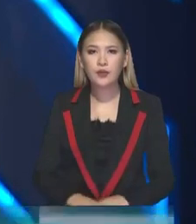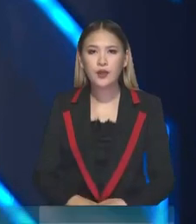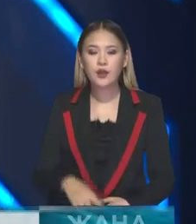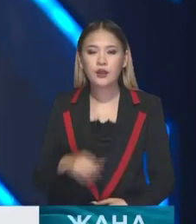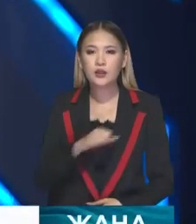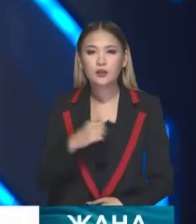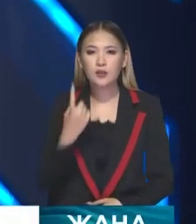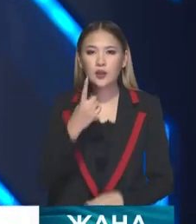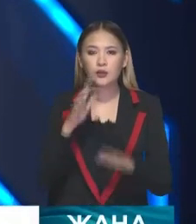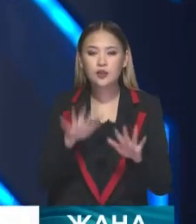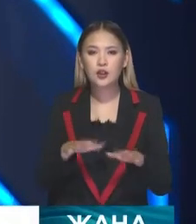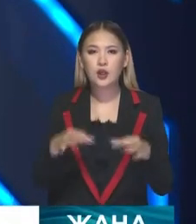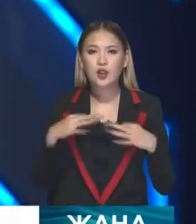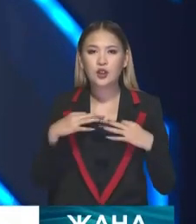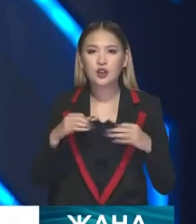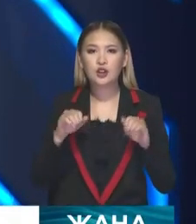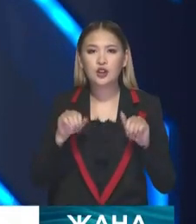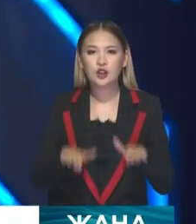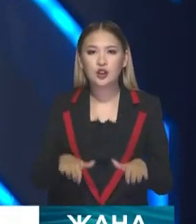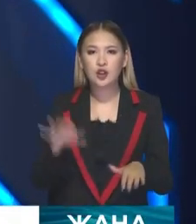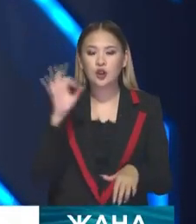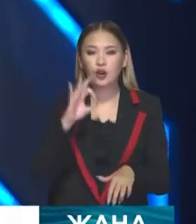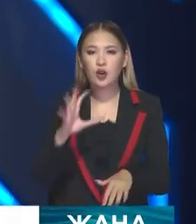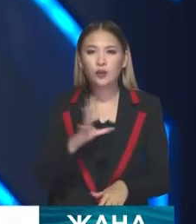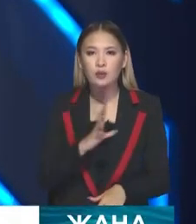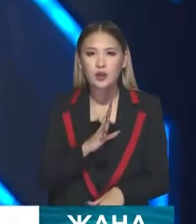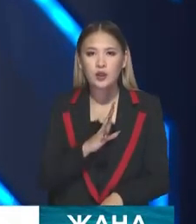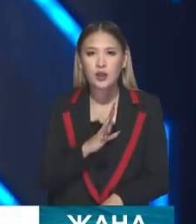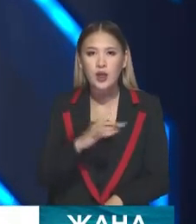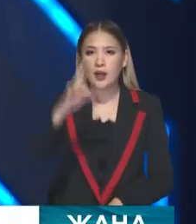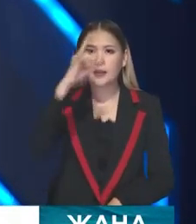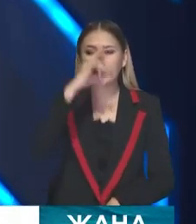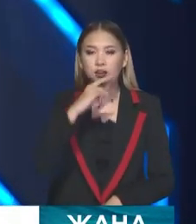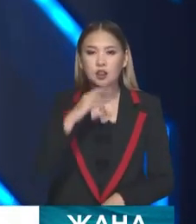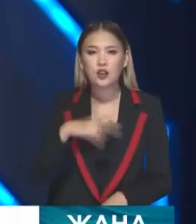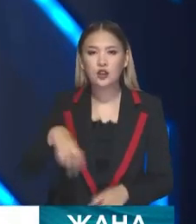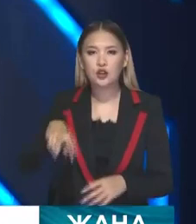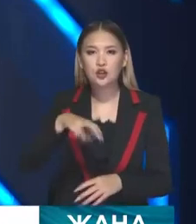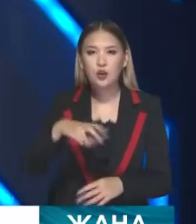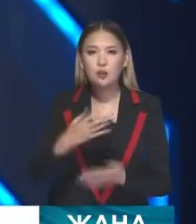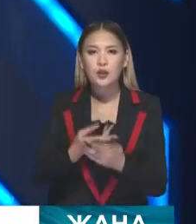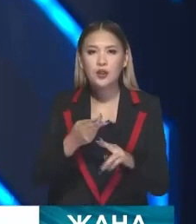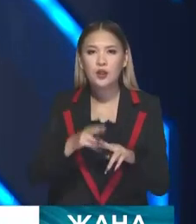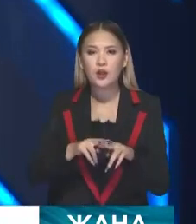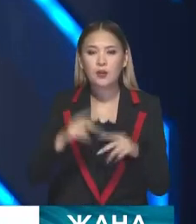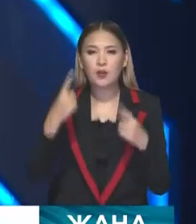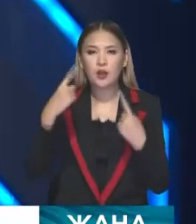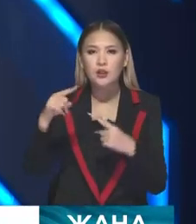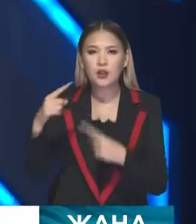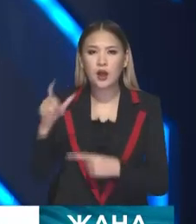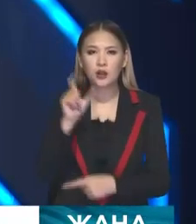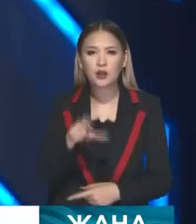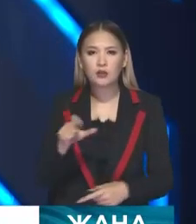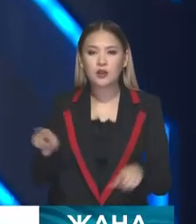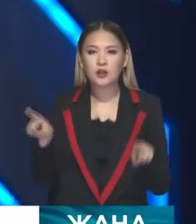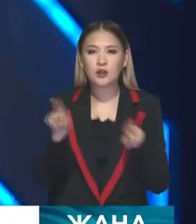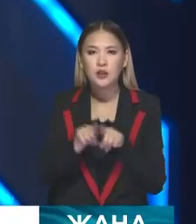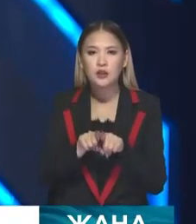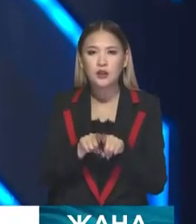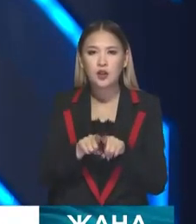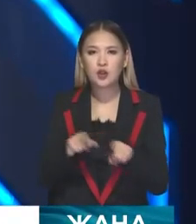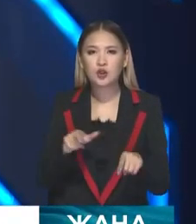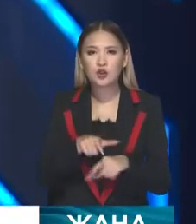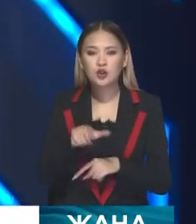біріншіден бұл шешім, олар Қазақстанда жүріп, басқа азаматтар сияқты осы жол